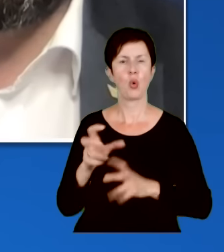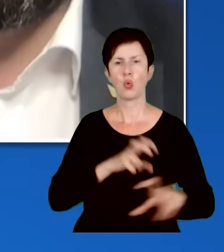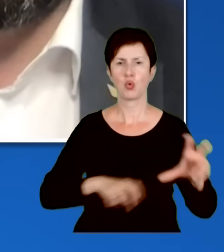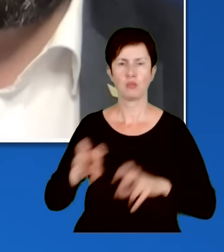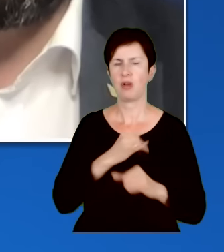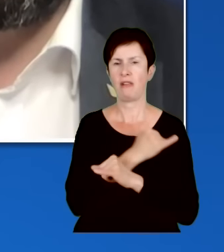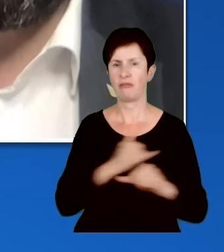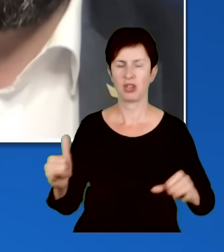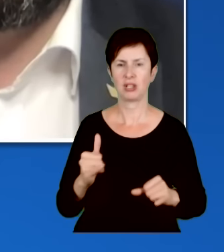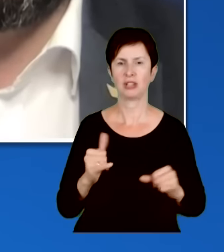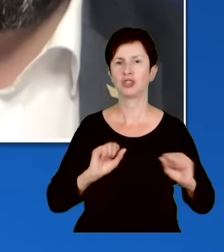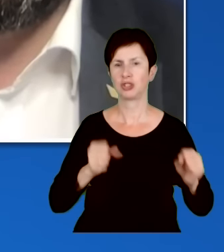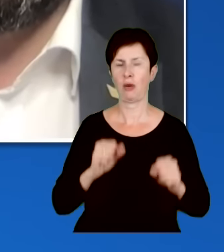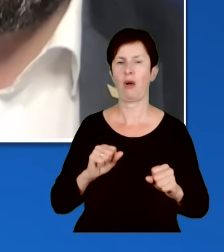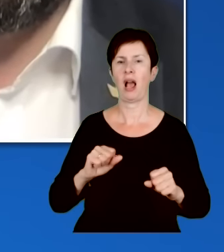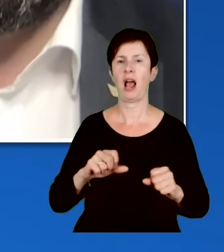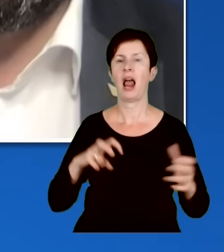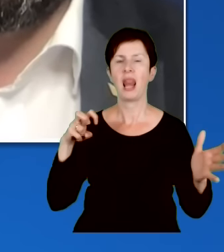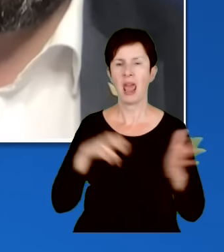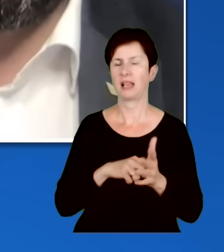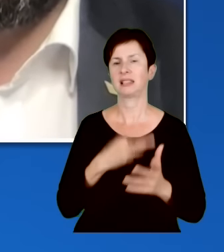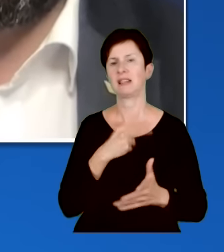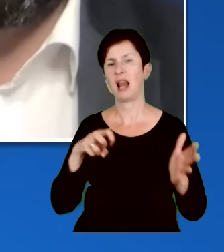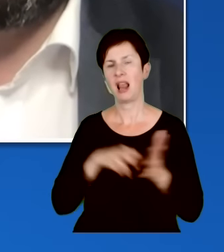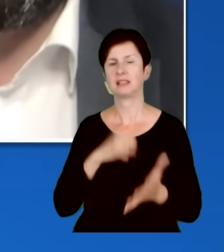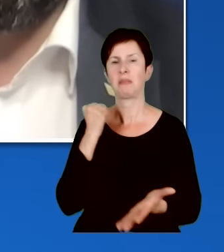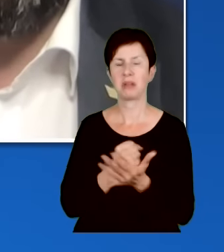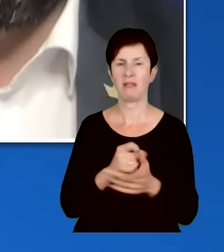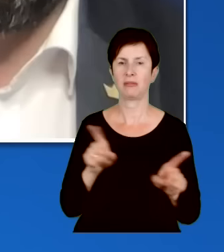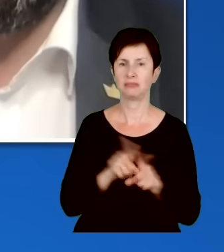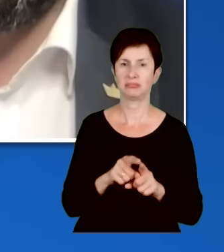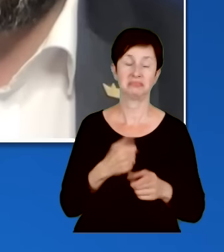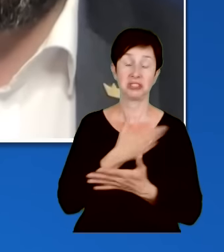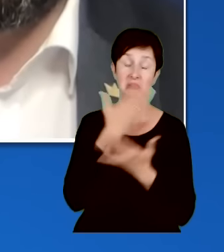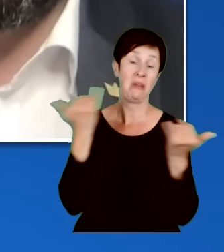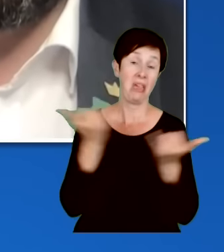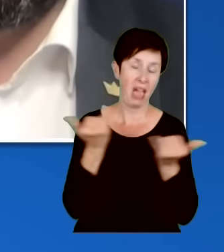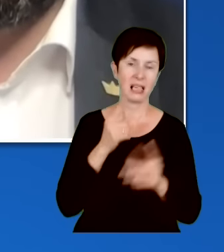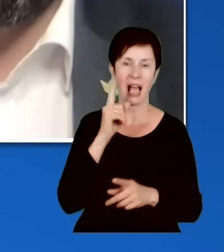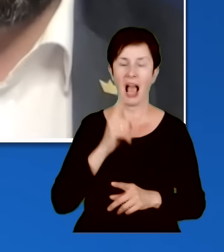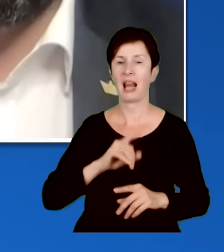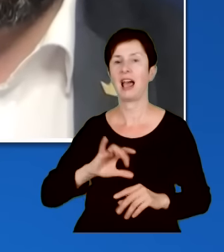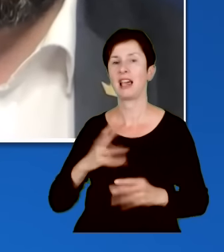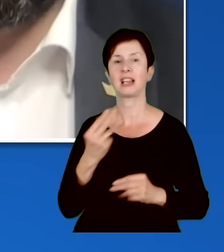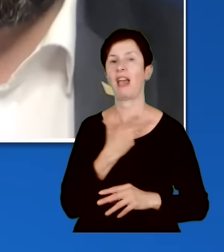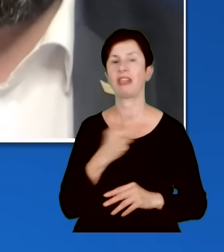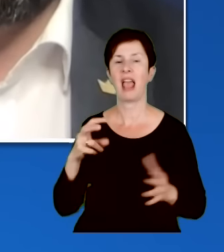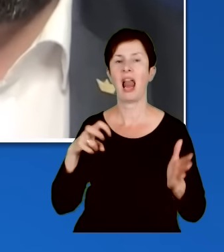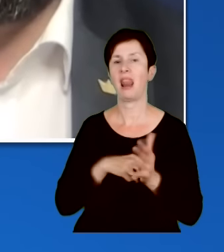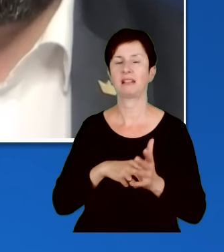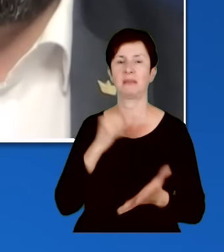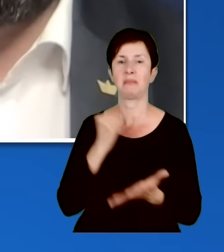legislacyjnych i Nielisz nie wiemy jakie te legislacyjne i w gruncie rzeczy też nie wiemy jakie Nielisz